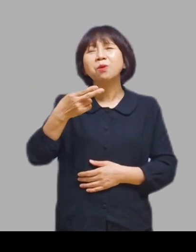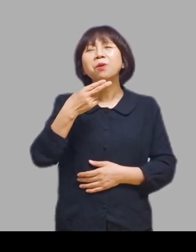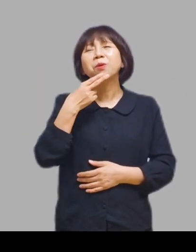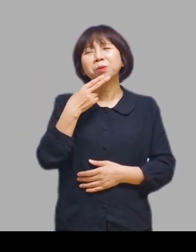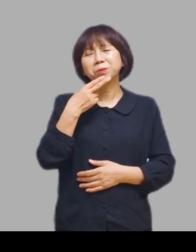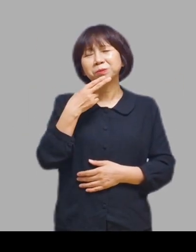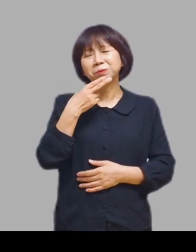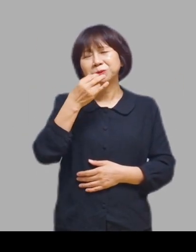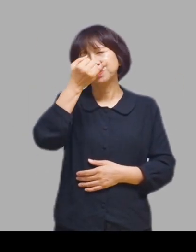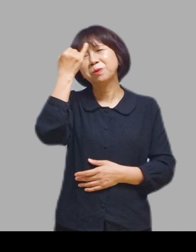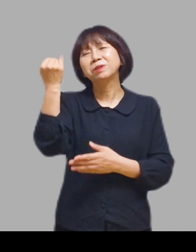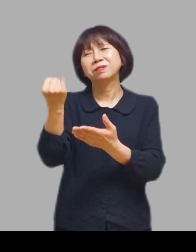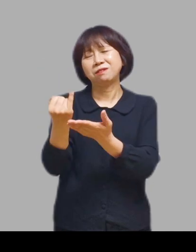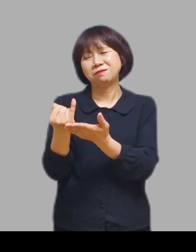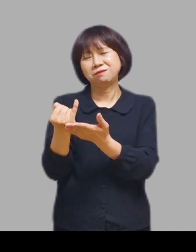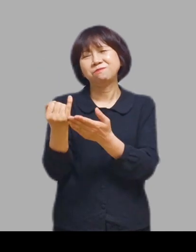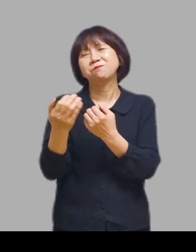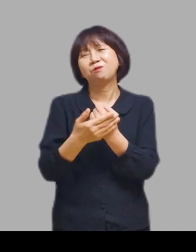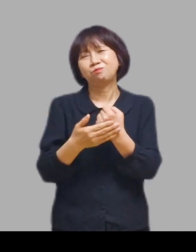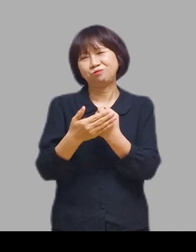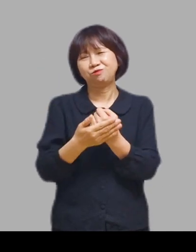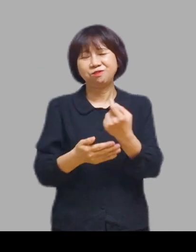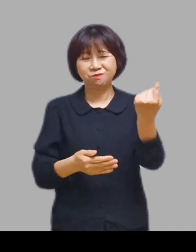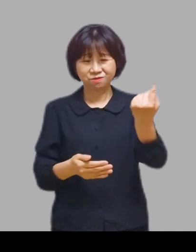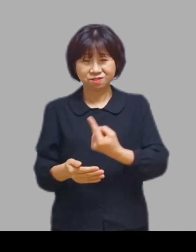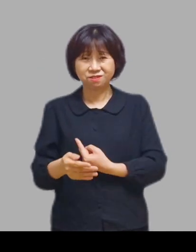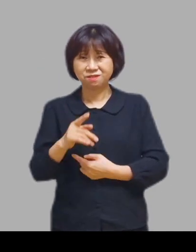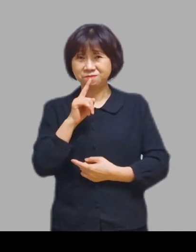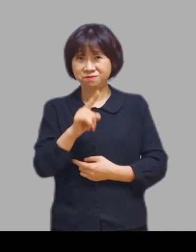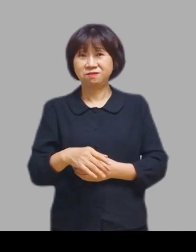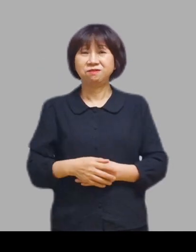분이 계셔서 왔습니다.